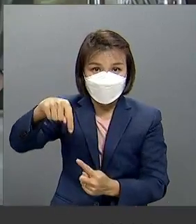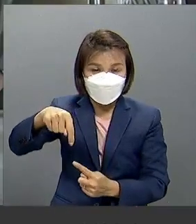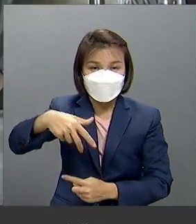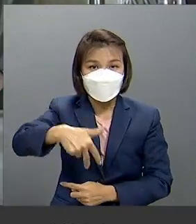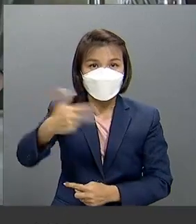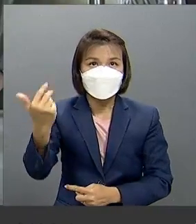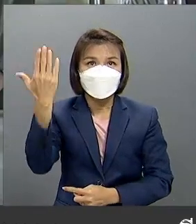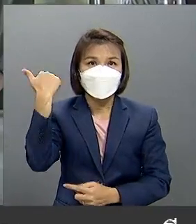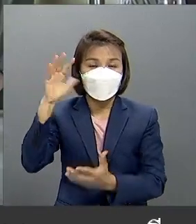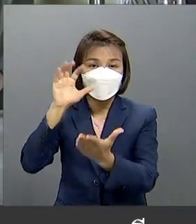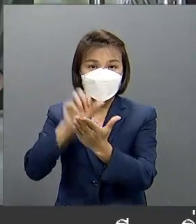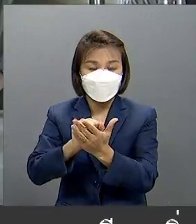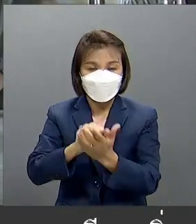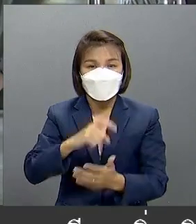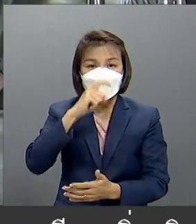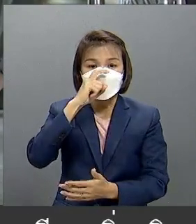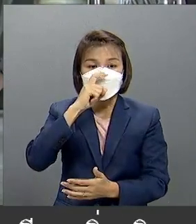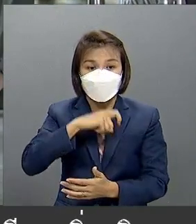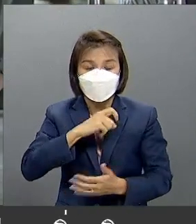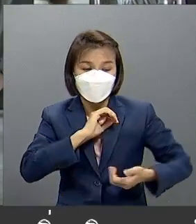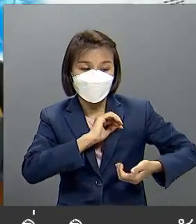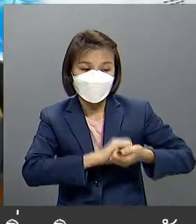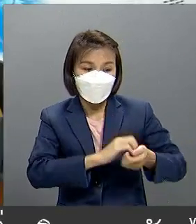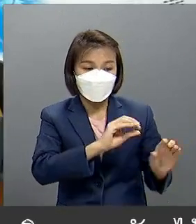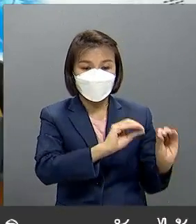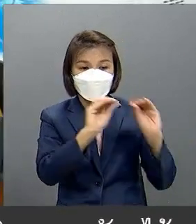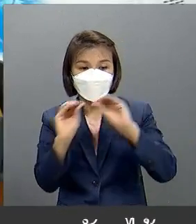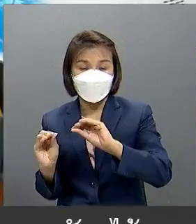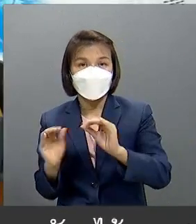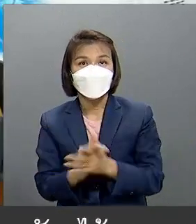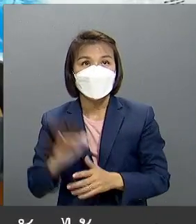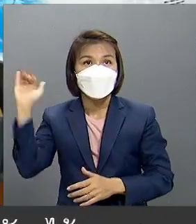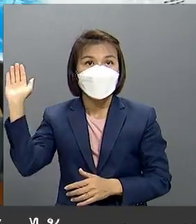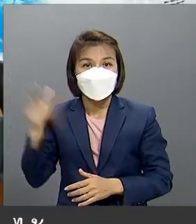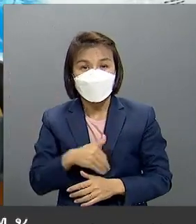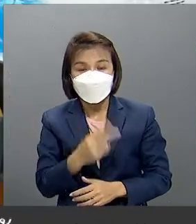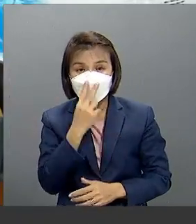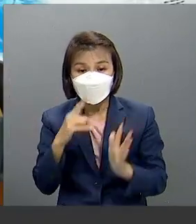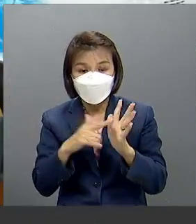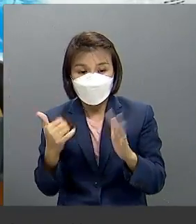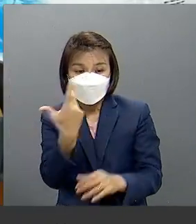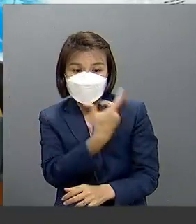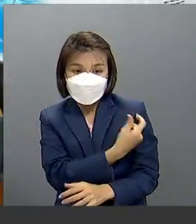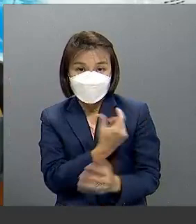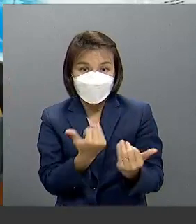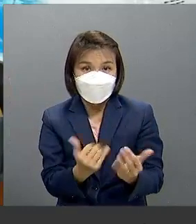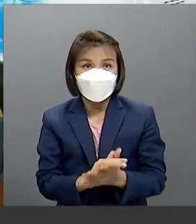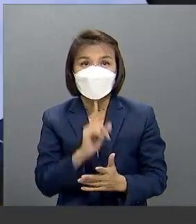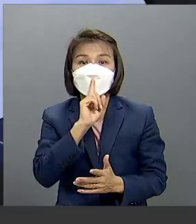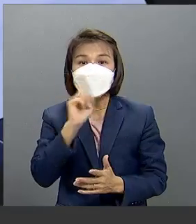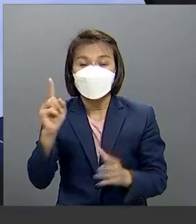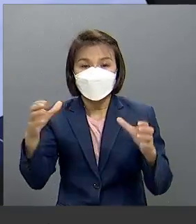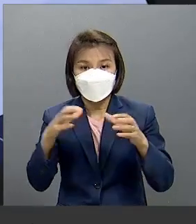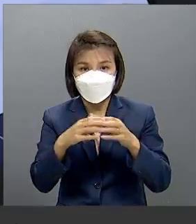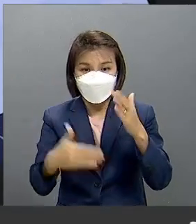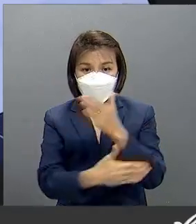ไทยร่วมใจแล้วก็ถูกเลื่อนคิวอย่างไม่มีกำหนดเดินทางมาเพื่อที่จะขอรับวัคซีนในวันนี้ด้วยอ้างว่าตัวเองนั้นเป็นกลุ่มเสี่ยงสูงที่ควรจะ